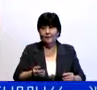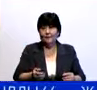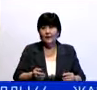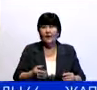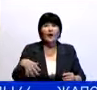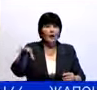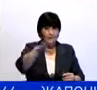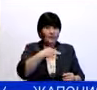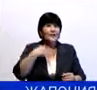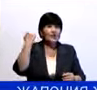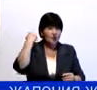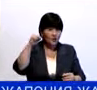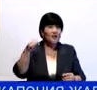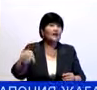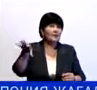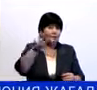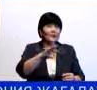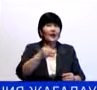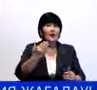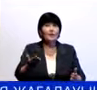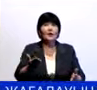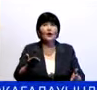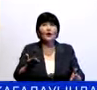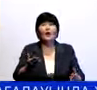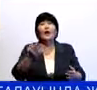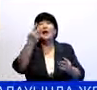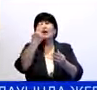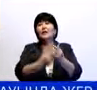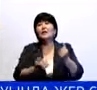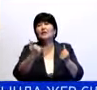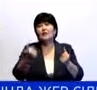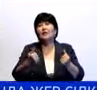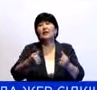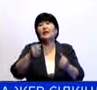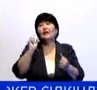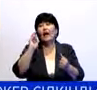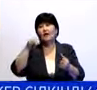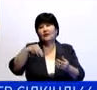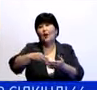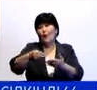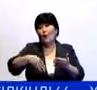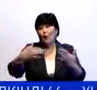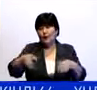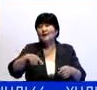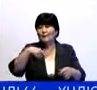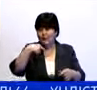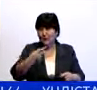Біз жеңдік, олар жеңілді, мынау жеңілген туралы актіге қолды қойды деп